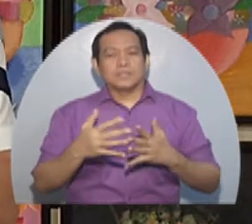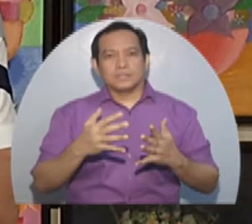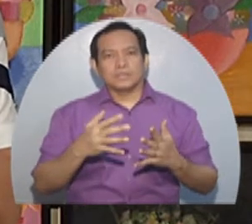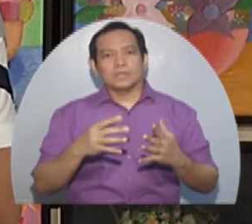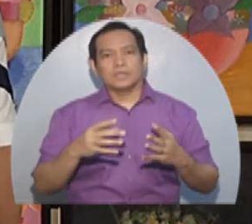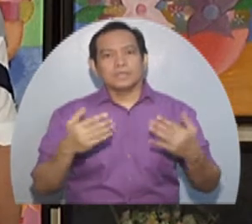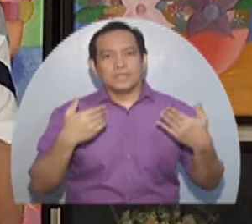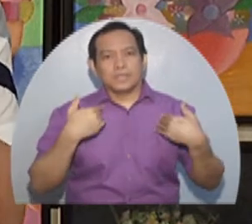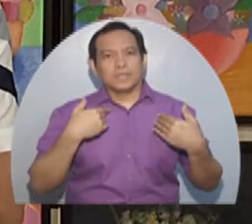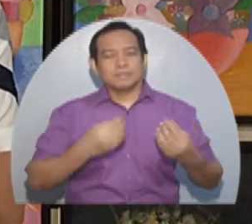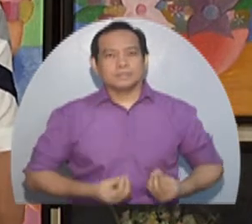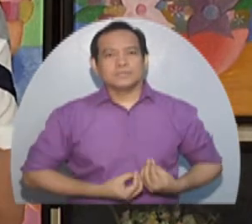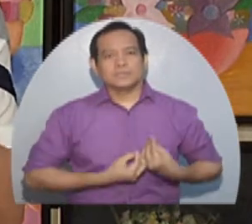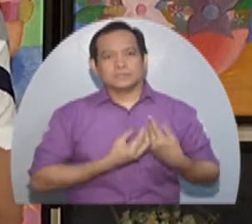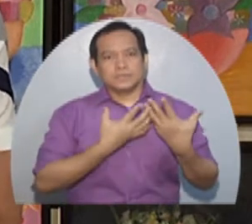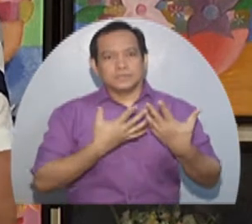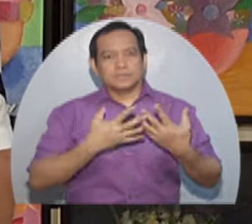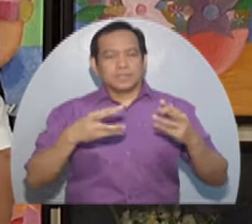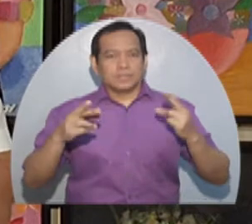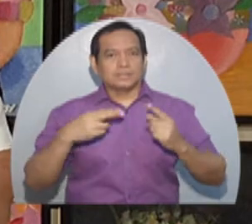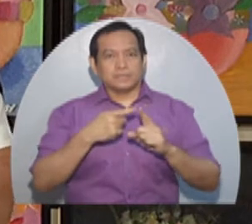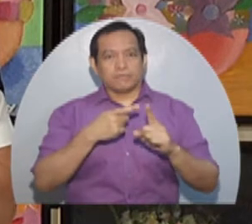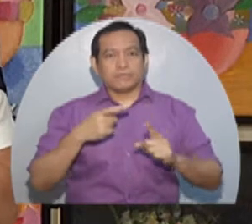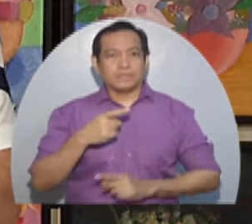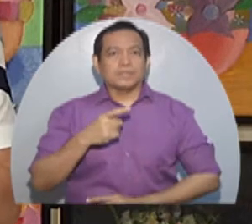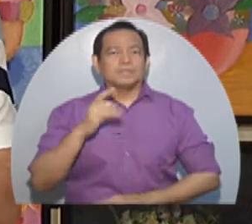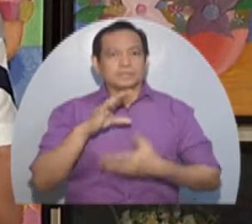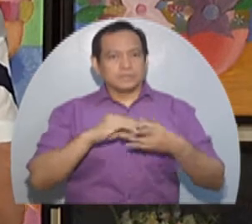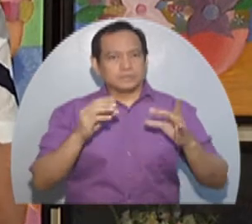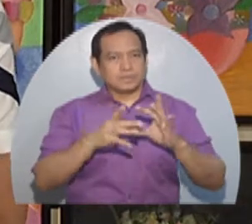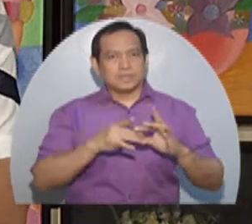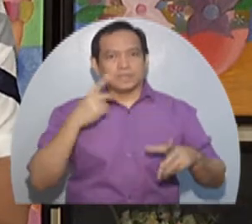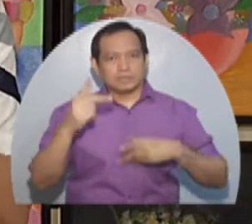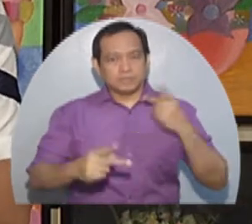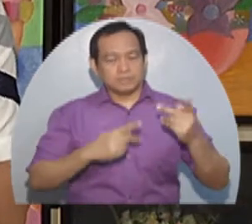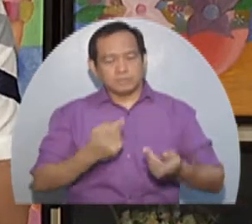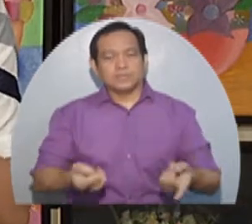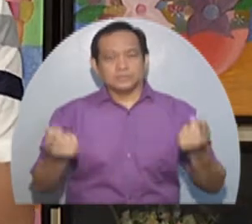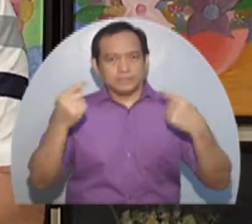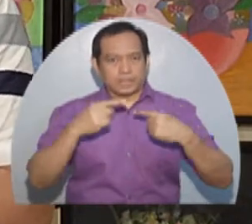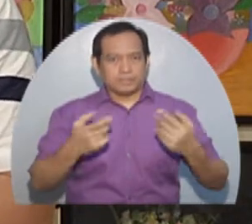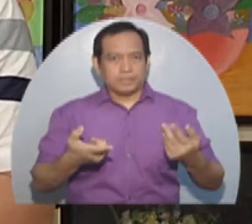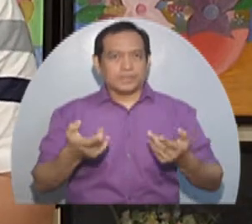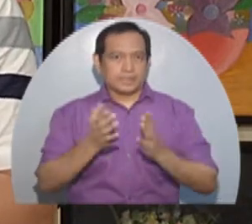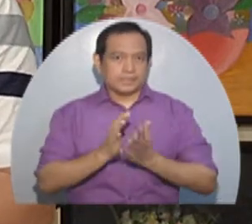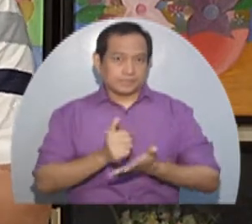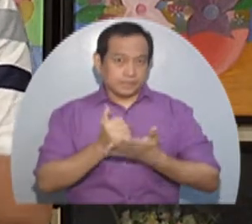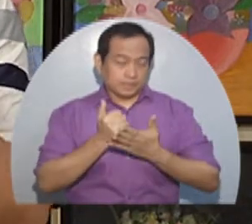papano, ay merong mga inspirasyon silang nakukuha sa mga storya ng mga taong dumudulog sa